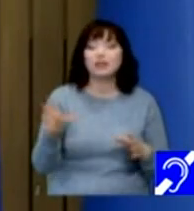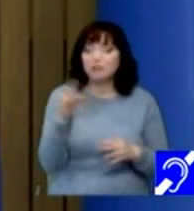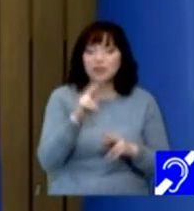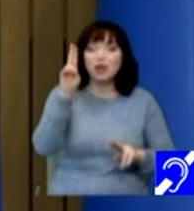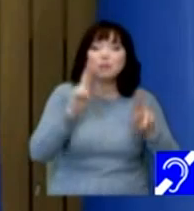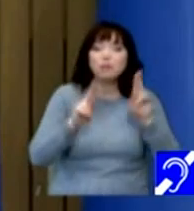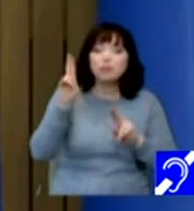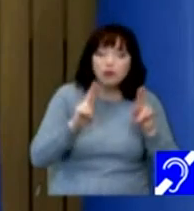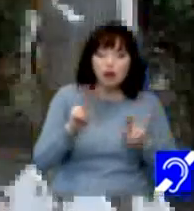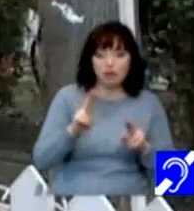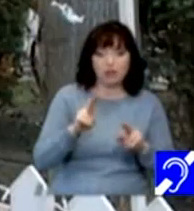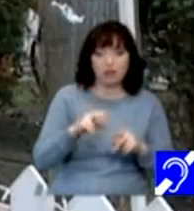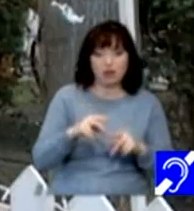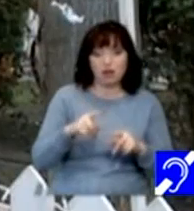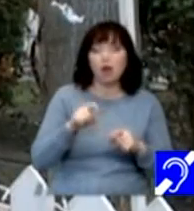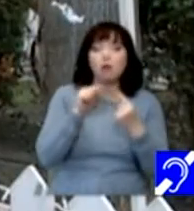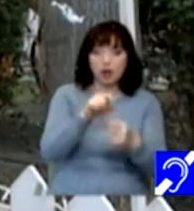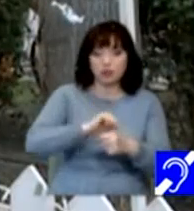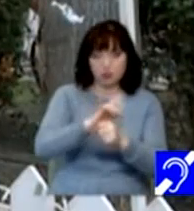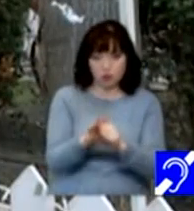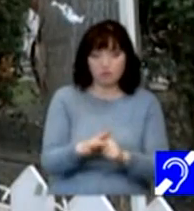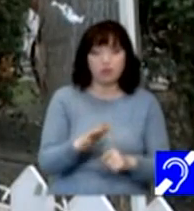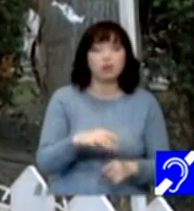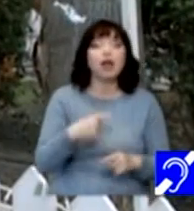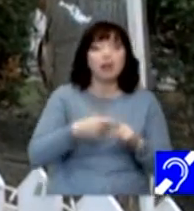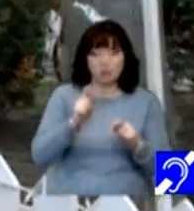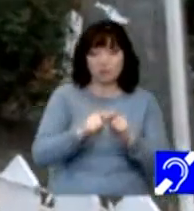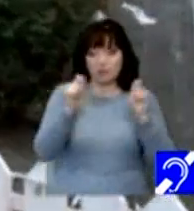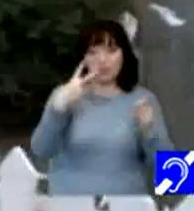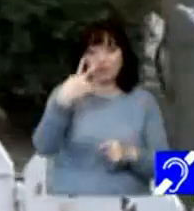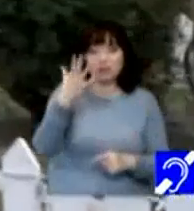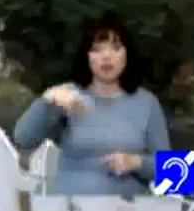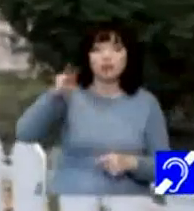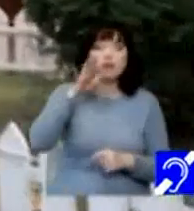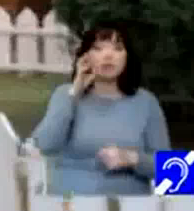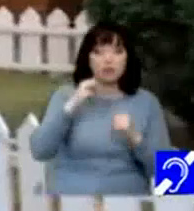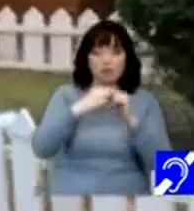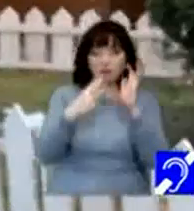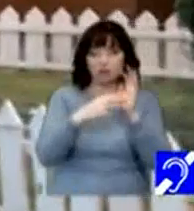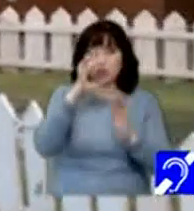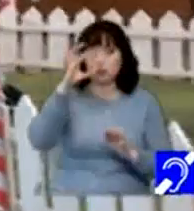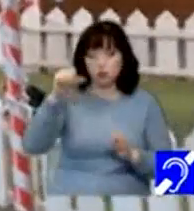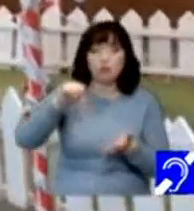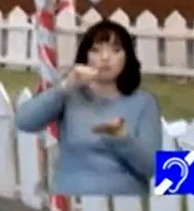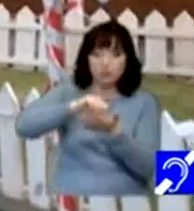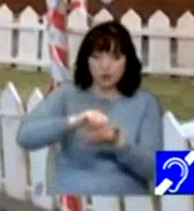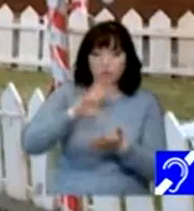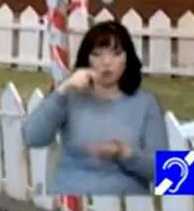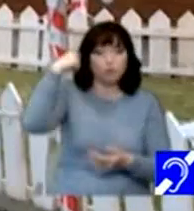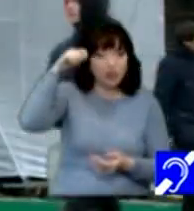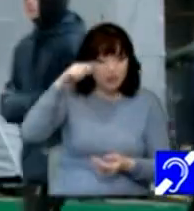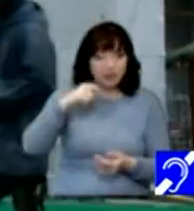toate măsurile de rigoare. Târgul de Crăciun va fi inaugurat pe 24 decembrie la ora 18 în prezența șefului